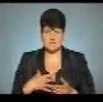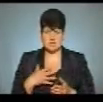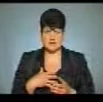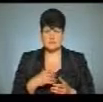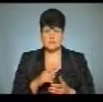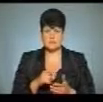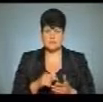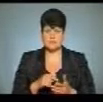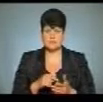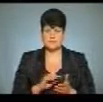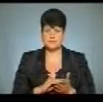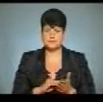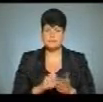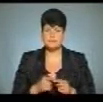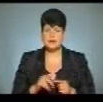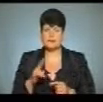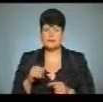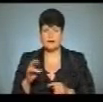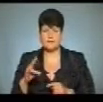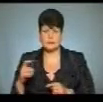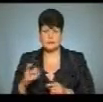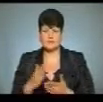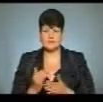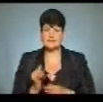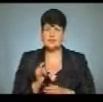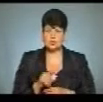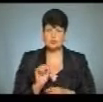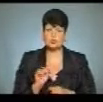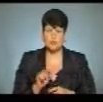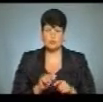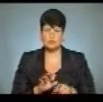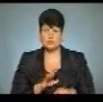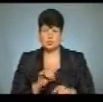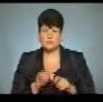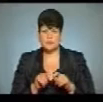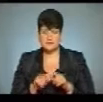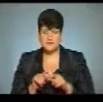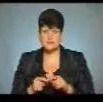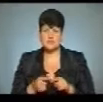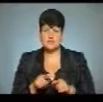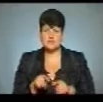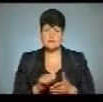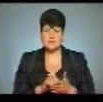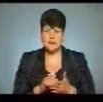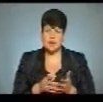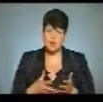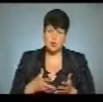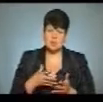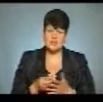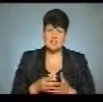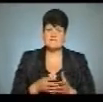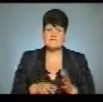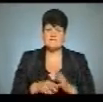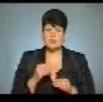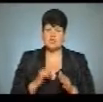вказання таких даних є для того, щоб можна було відслідкувати, чи друкований агітаційний матеріал оплачено з виборчого